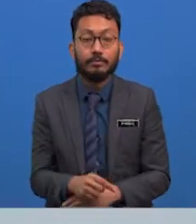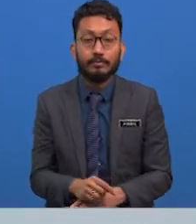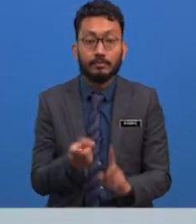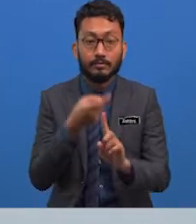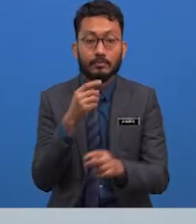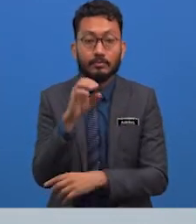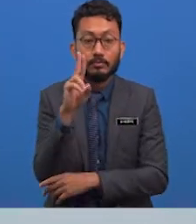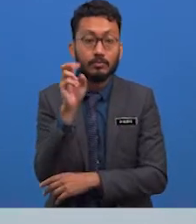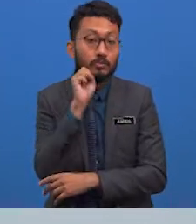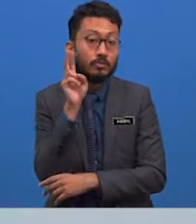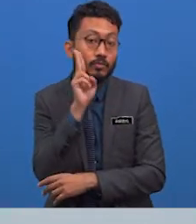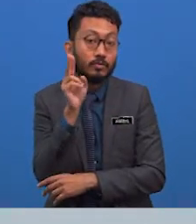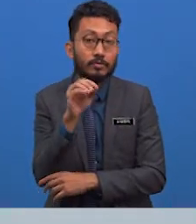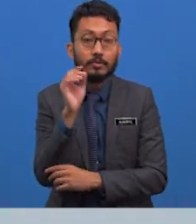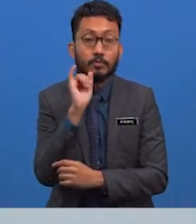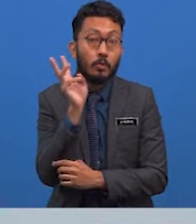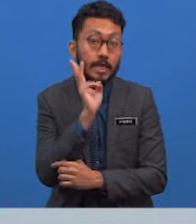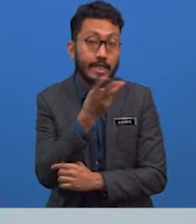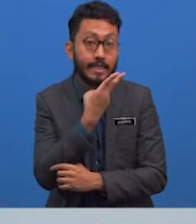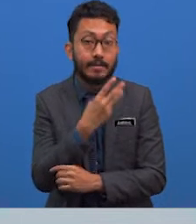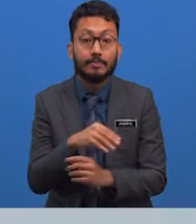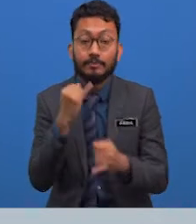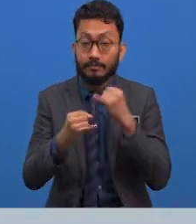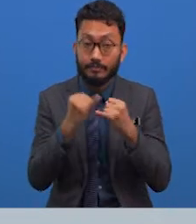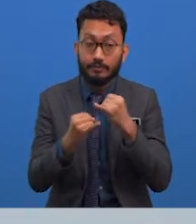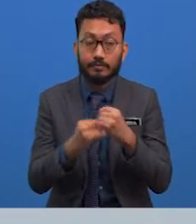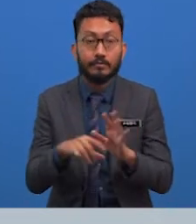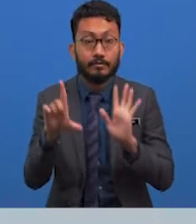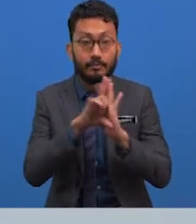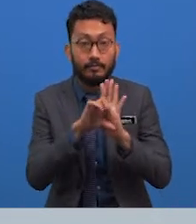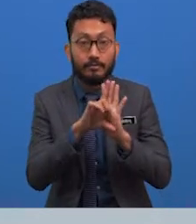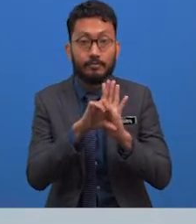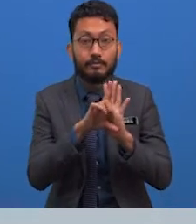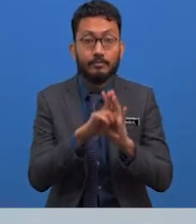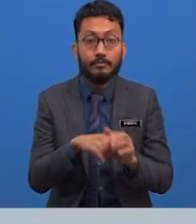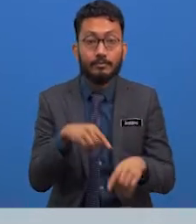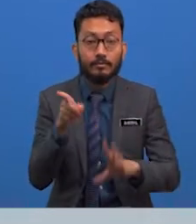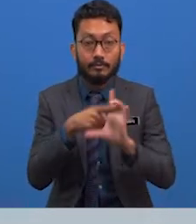Langkah kedua pula adalah lukis garis arah penglihatan Shu kepada Wani.